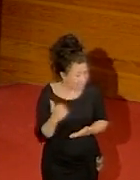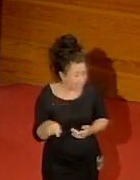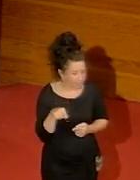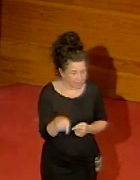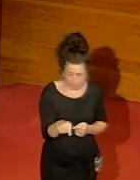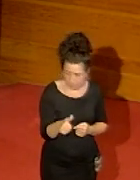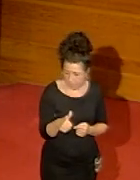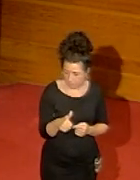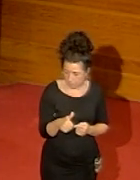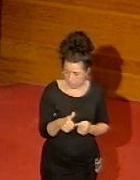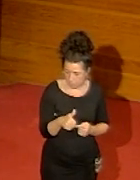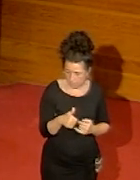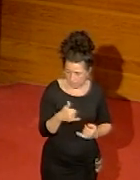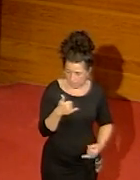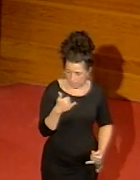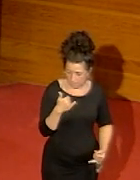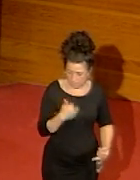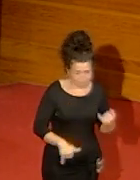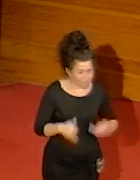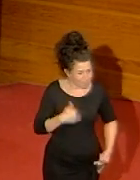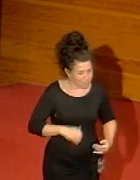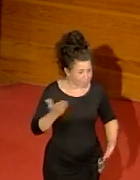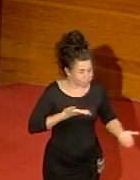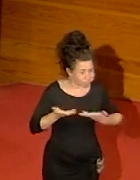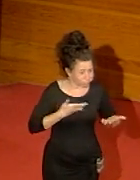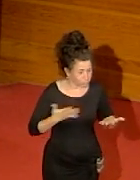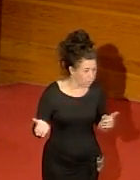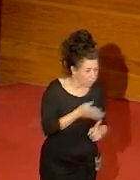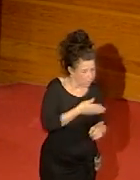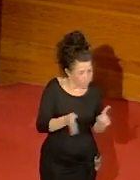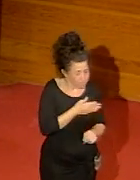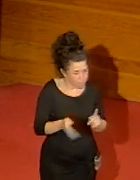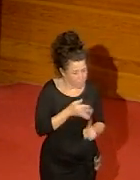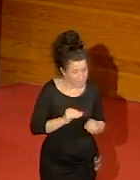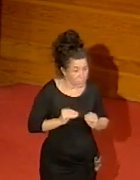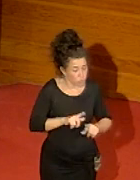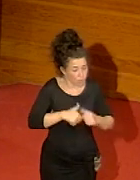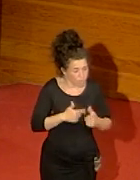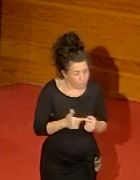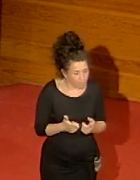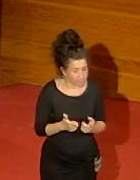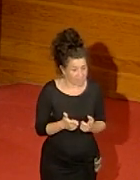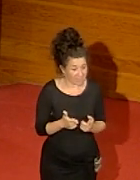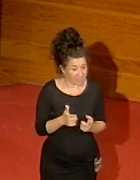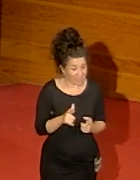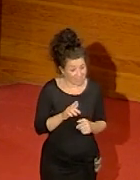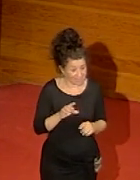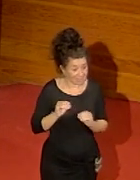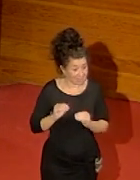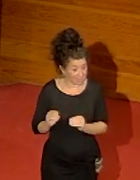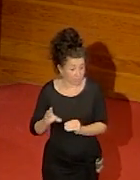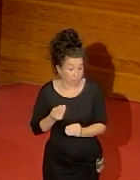egin zizkioten eta besteak kipoitu egin zituzten. Euren zenidek eskatutako dirua bidali arte.